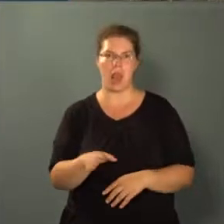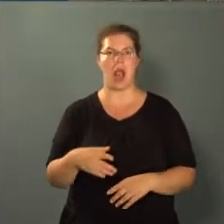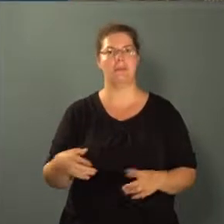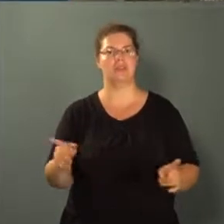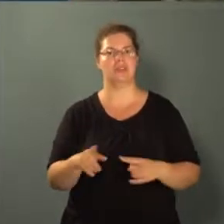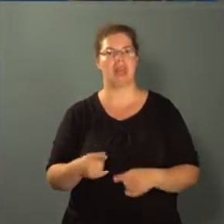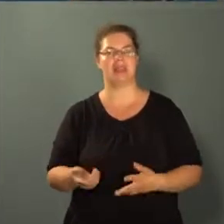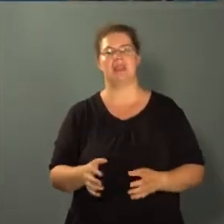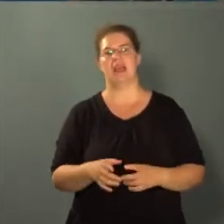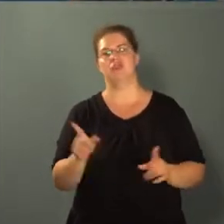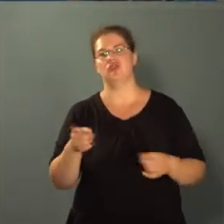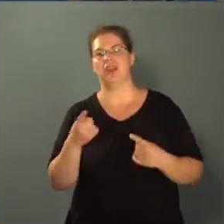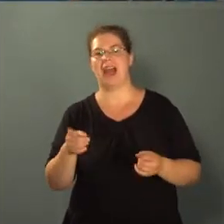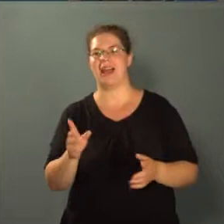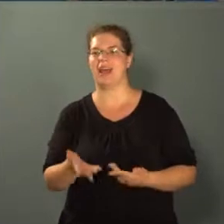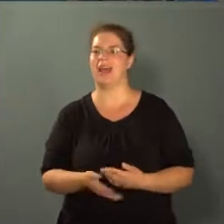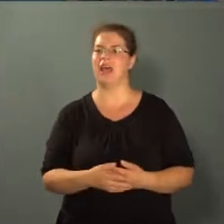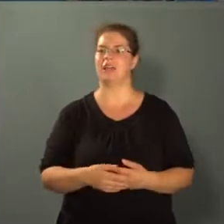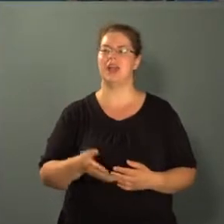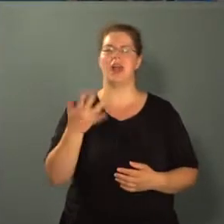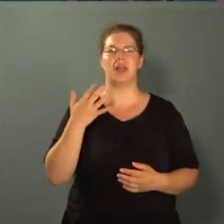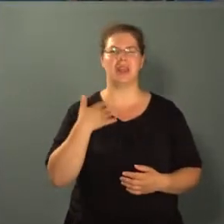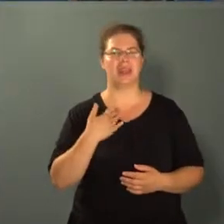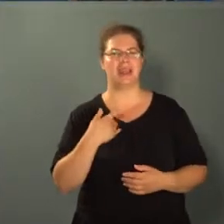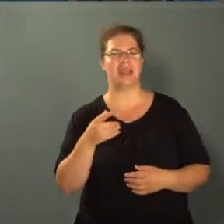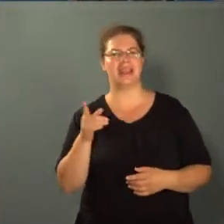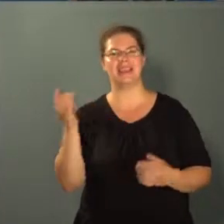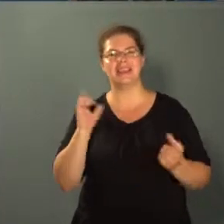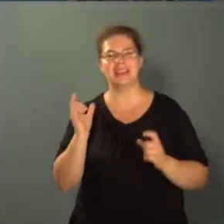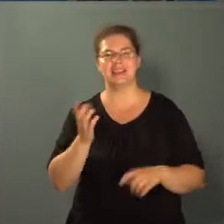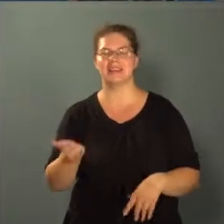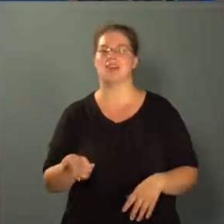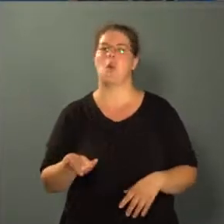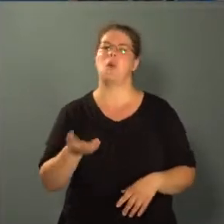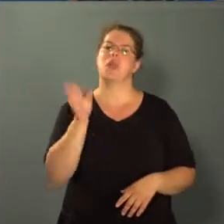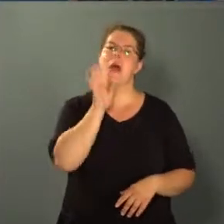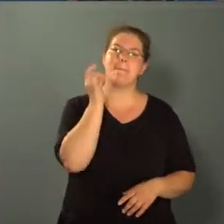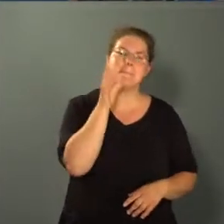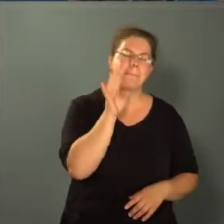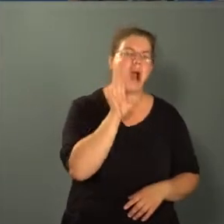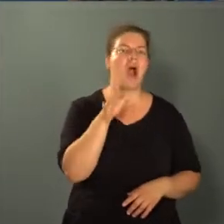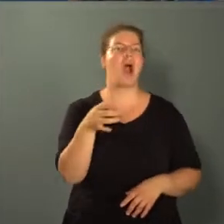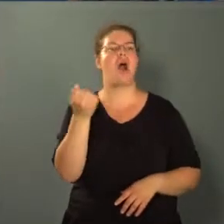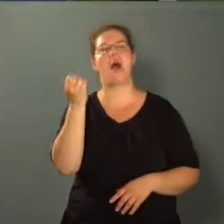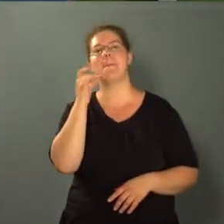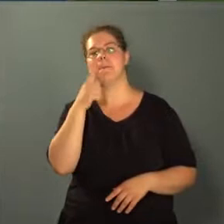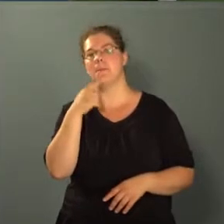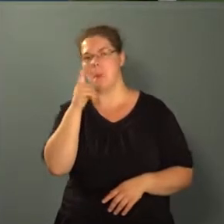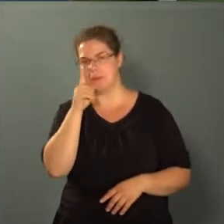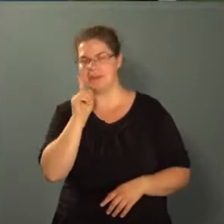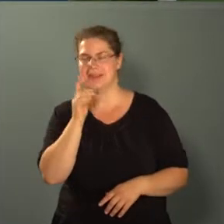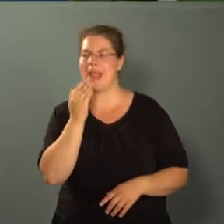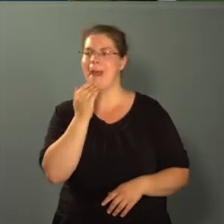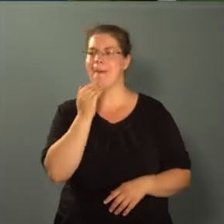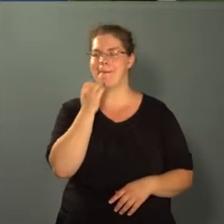zenét inkább, tehát a slágerzenéket, a régi diszkó zenét, mondom, az Abba, Bonnie M, ugye én ilyen helyekre jártam,